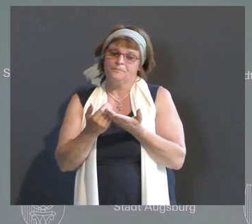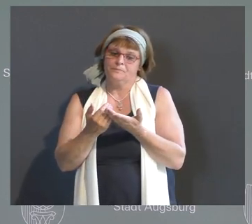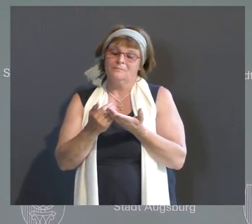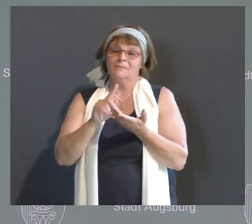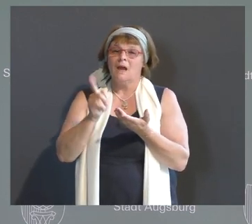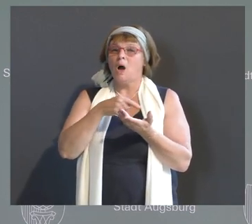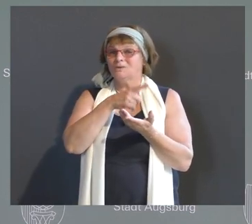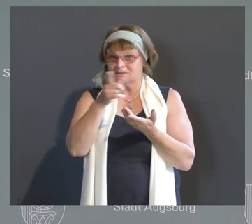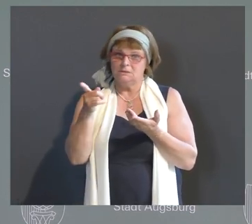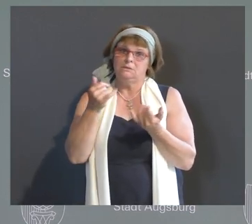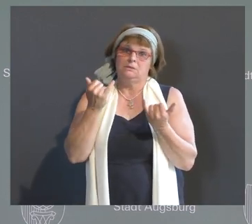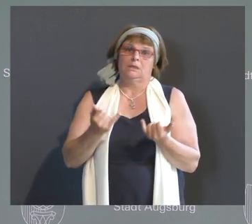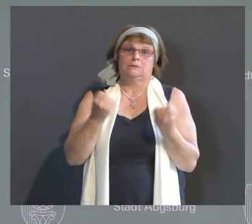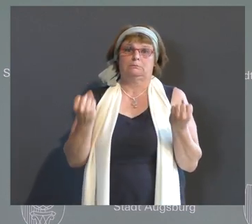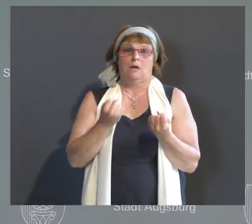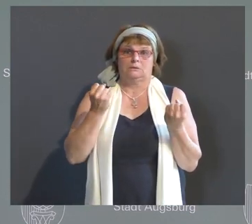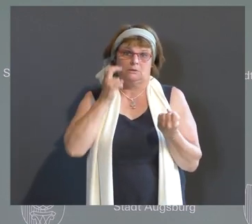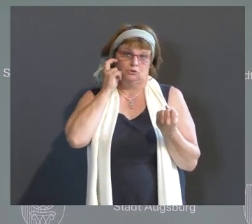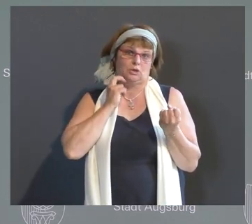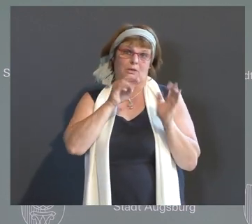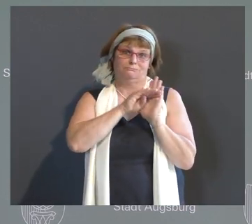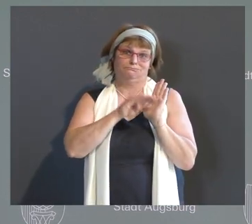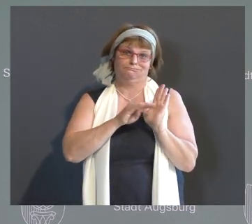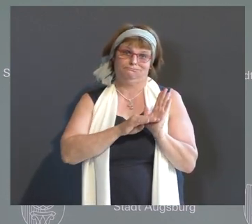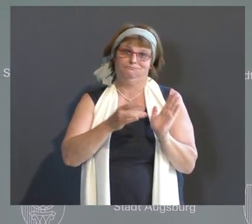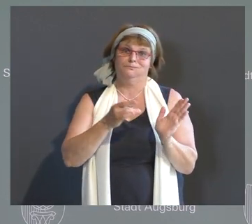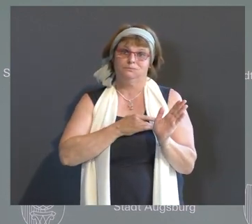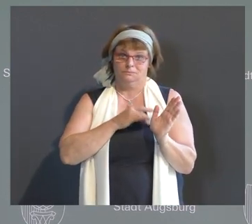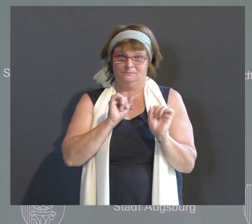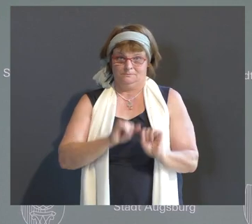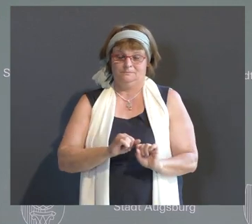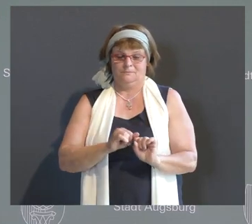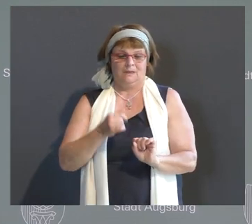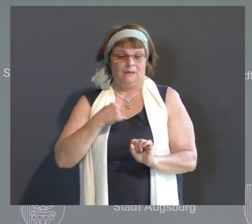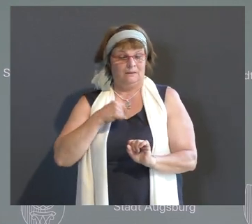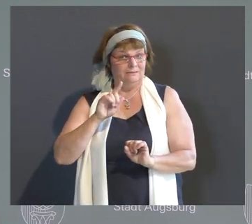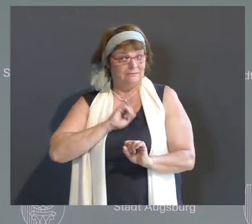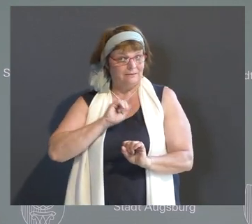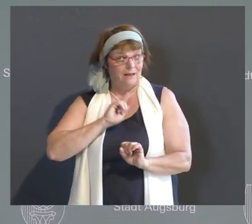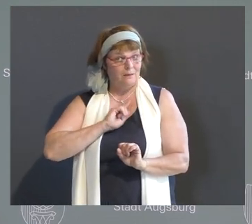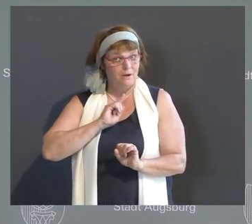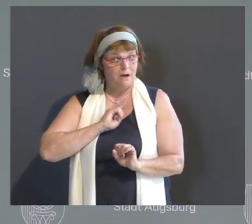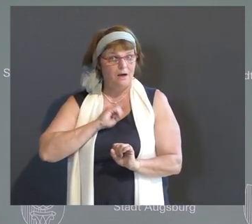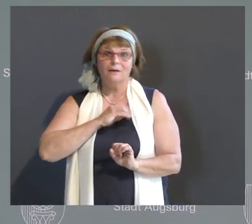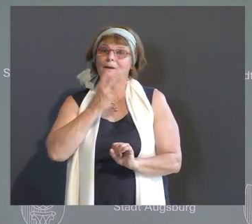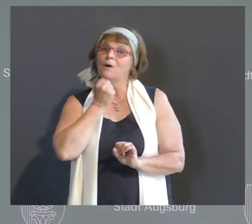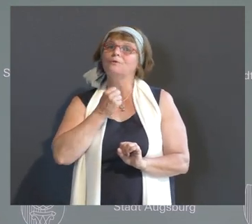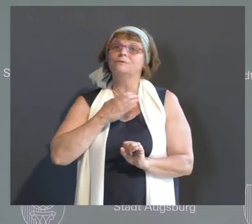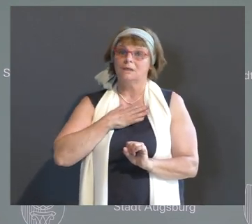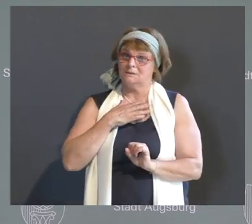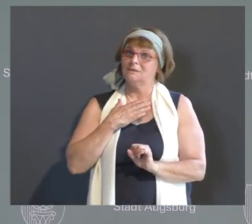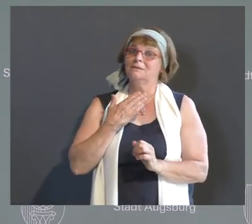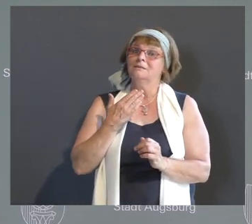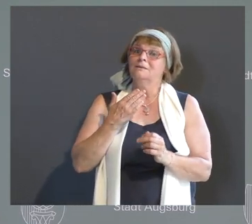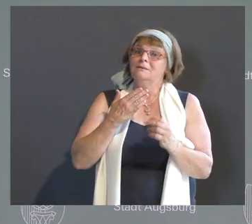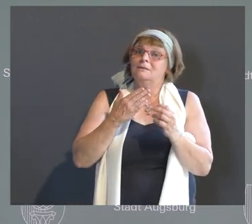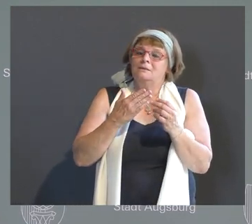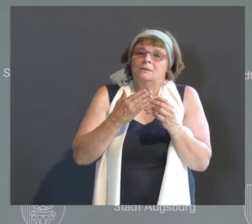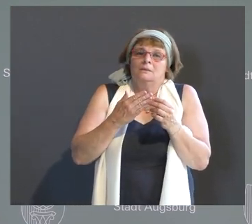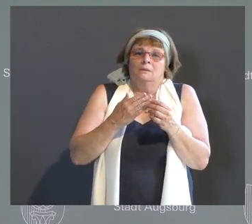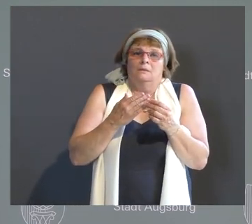die Maßnahmen treffen. Ich habe sehr gehofft, dass wir nicht das große Instrumentarium der Einschränkungen hervorholen